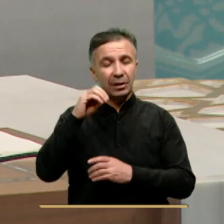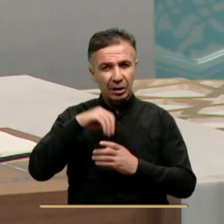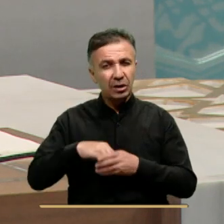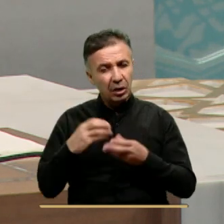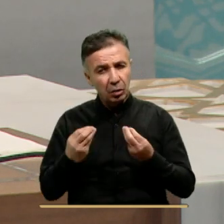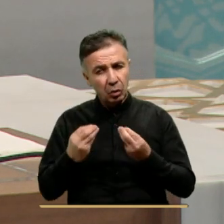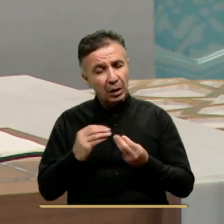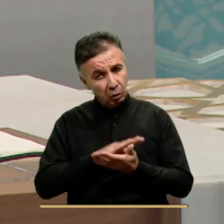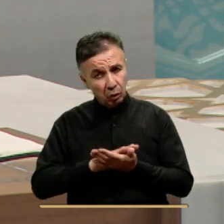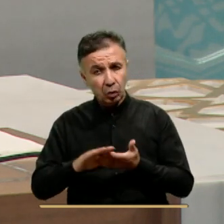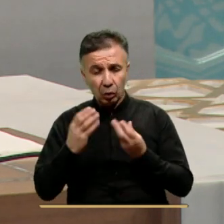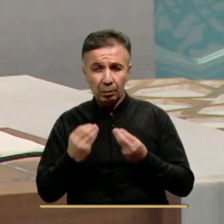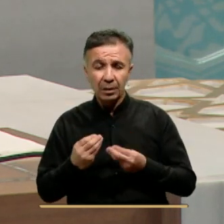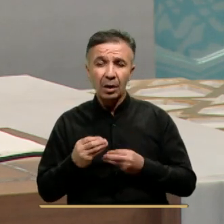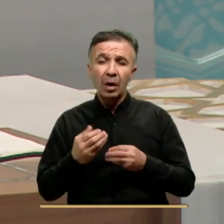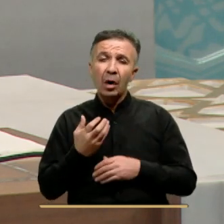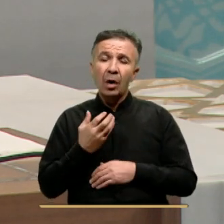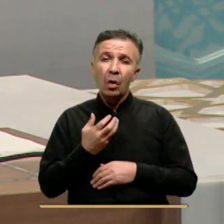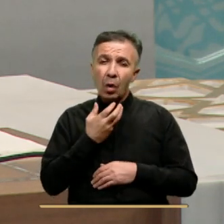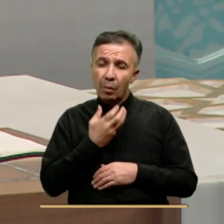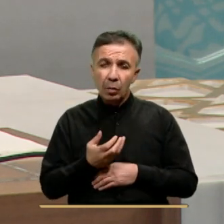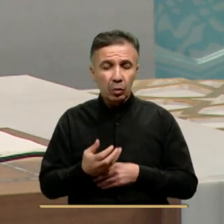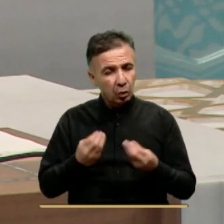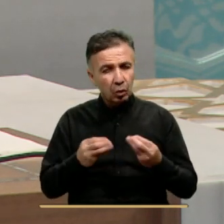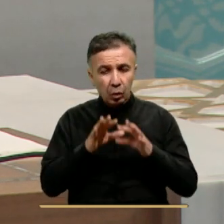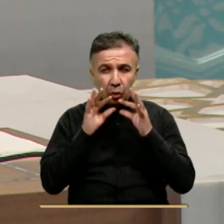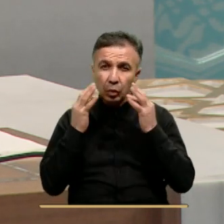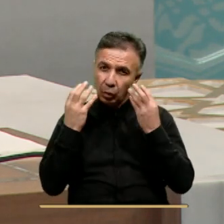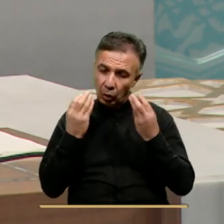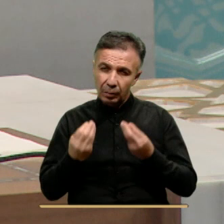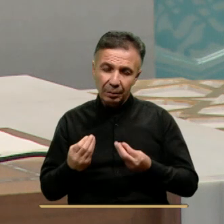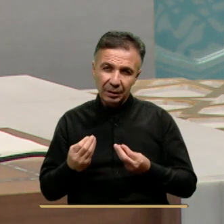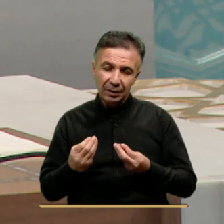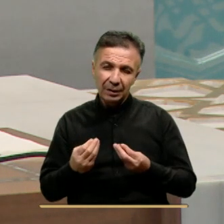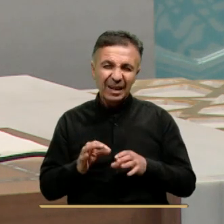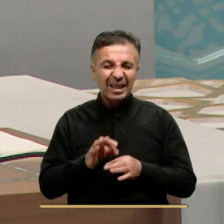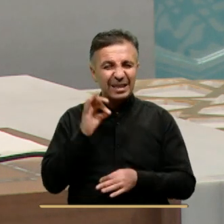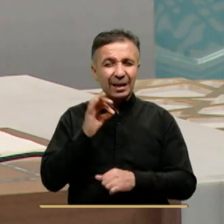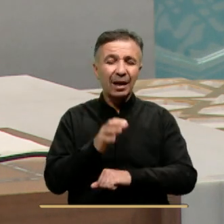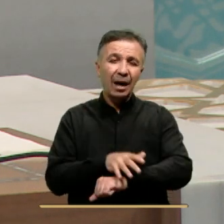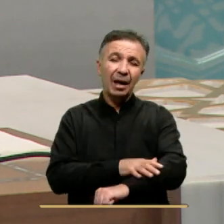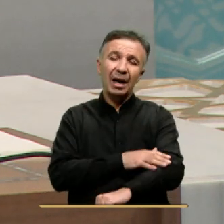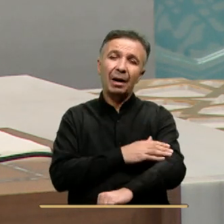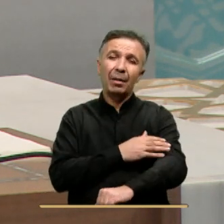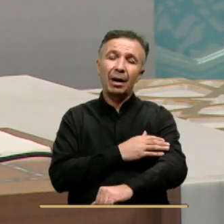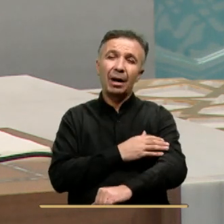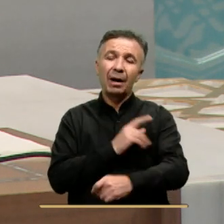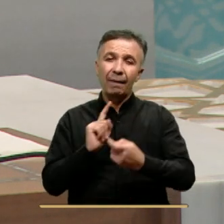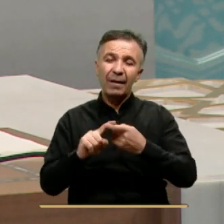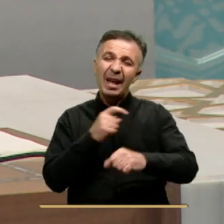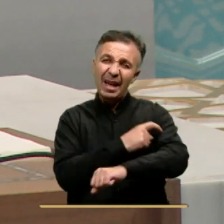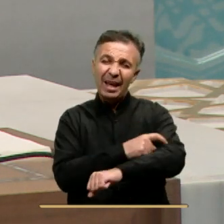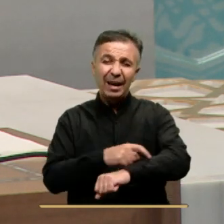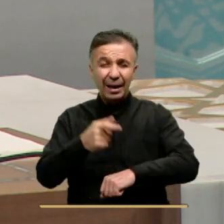güzelleşmesi ömrümüzün huzurla geçmesi insanın harama ve helale karşı hassasiyetiyle